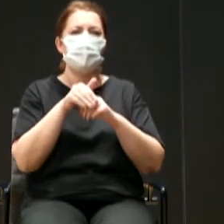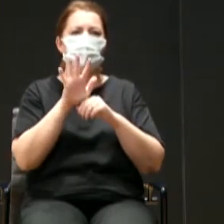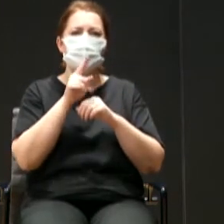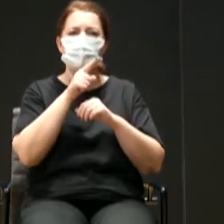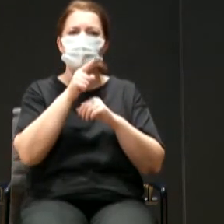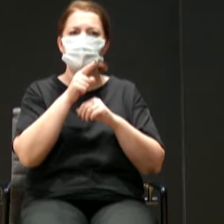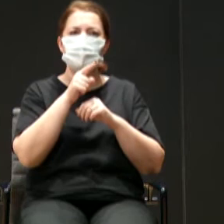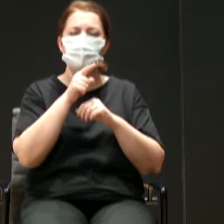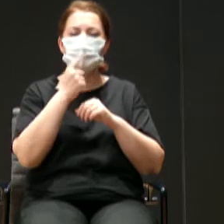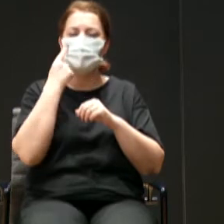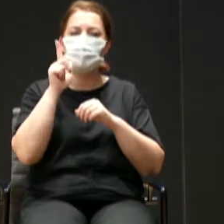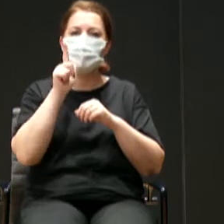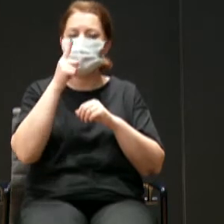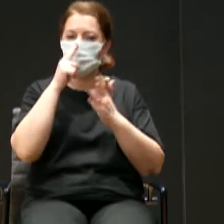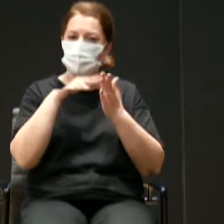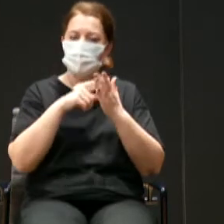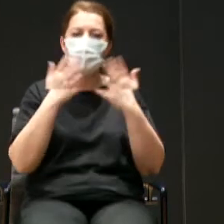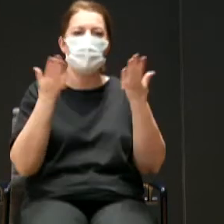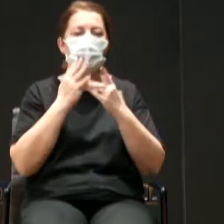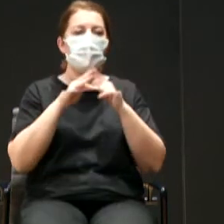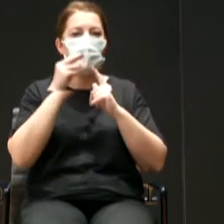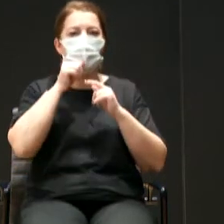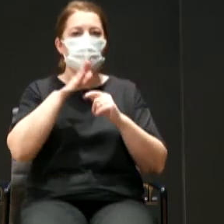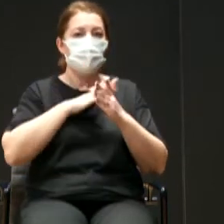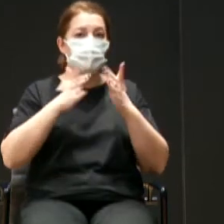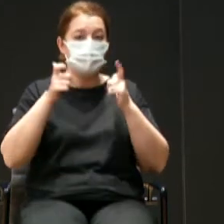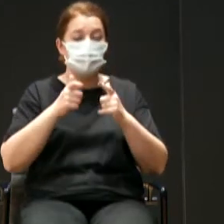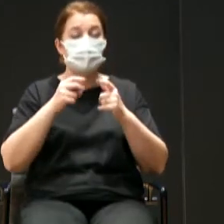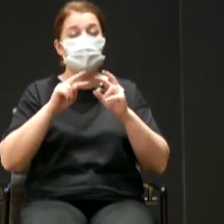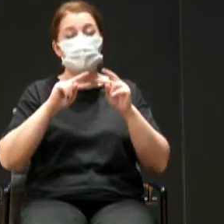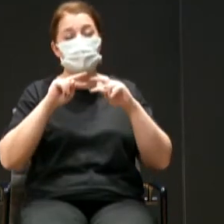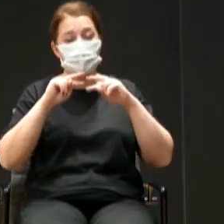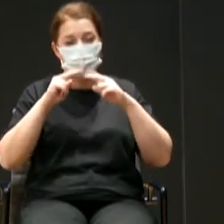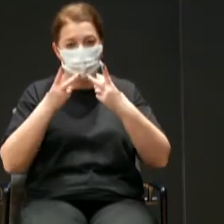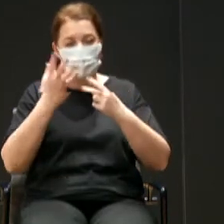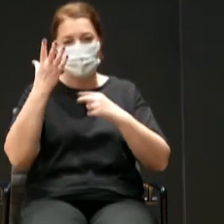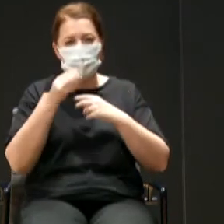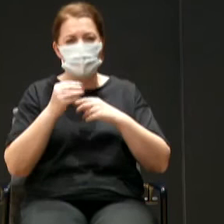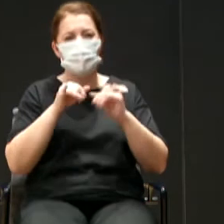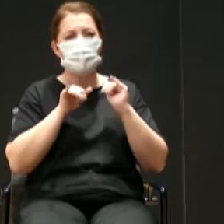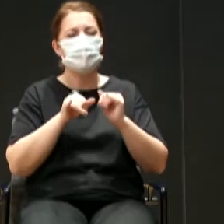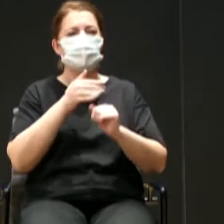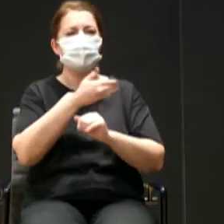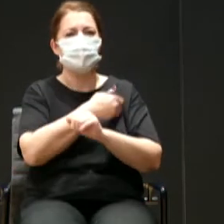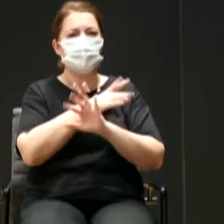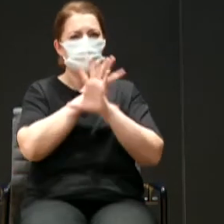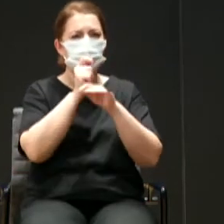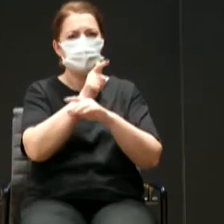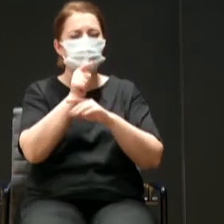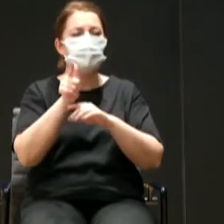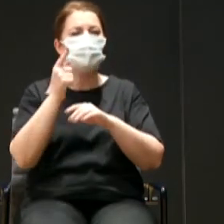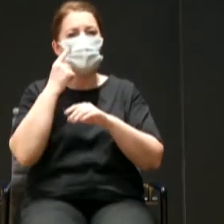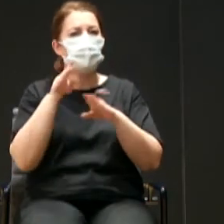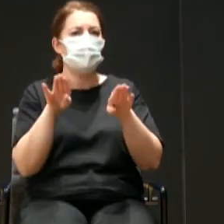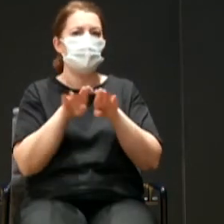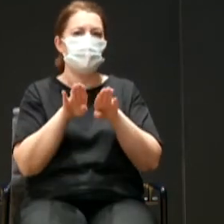bakılması gerektiğine inanıyorum. Ama halen Ekrem İmamoğlu Büyükşehir'i devraldığından beri yine aynı hizmet bütün ilçelere eşit bir